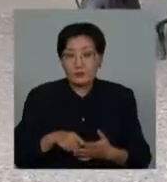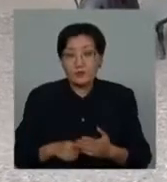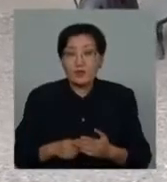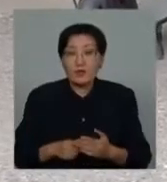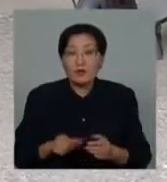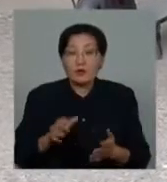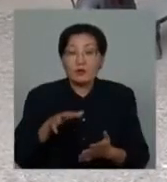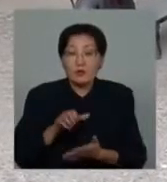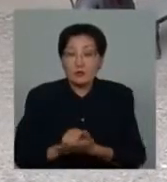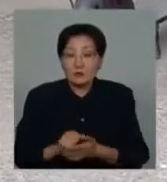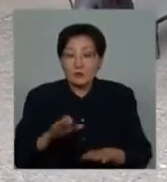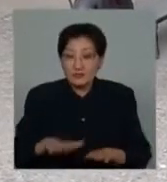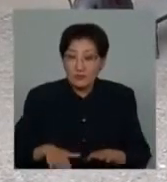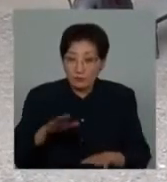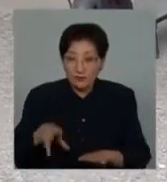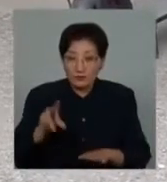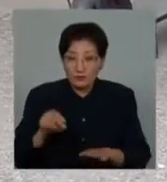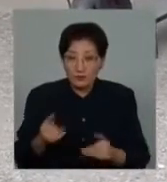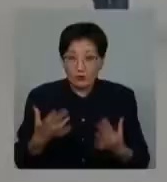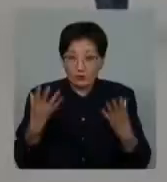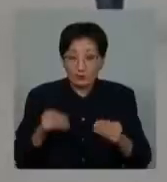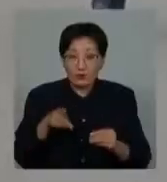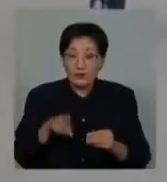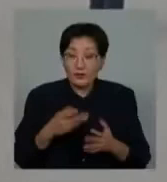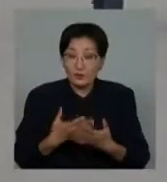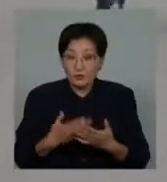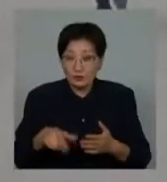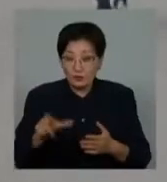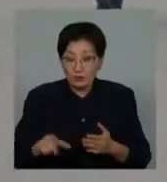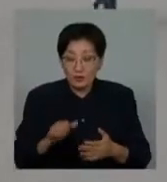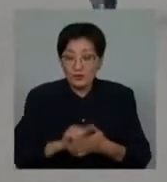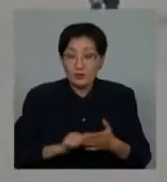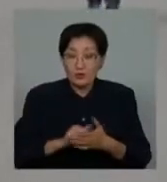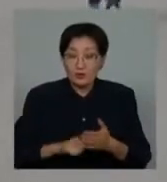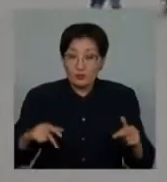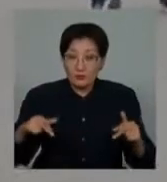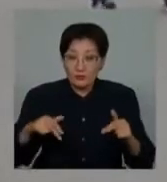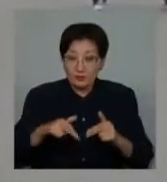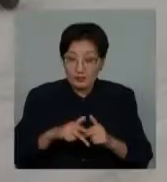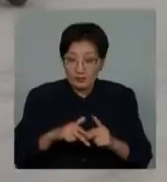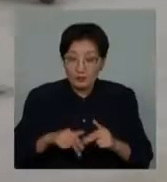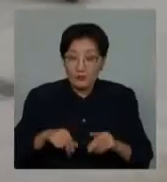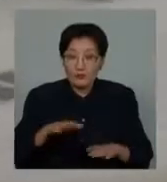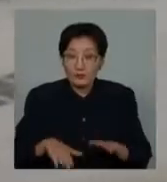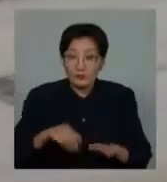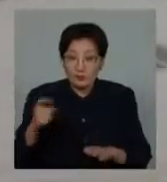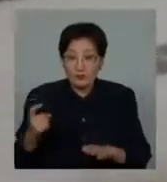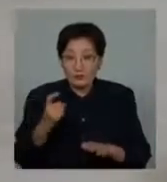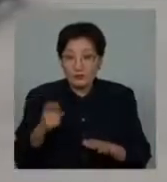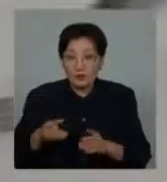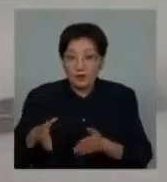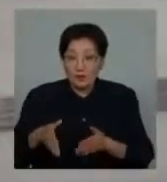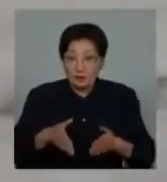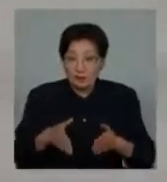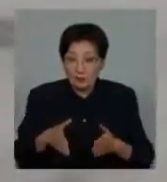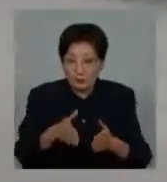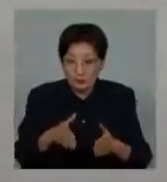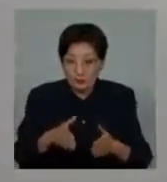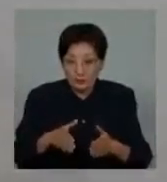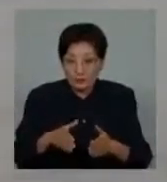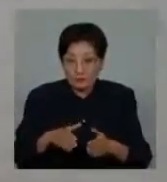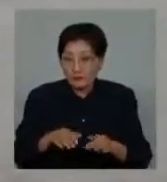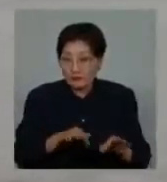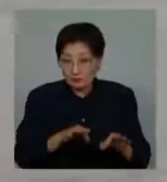жалға берілетін самокаттардың саны бүгінде 2000-ға жетеді. Салдарынан жаяу жүргіншілер мен самокат иелері тротуарды өзара бөлісе алмай